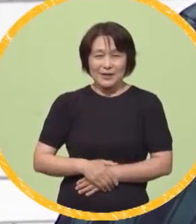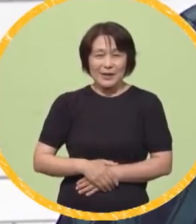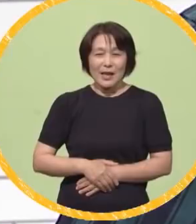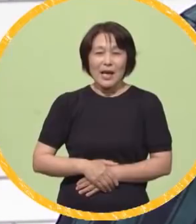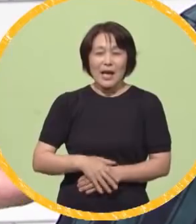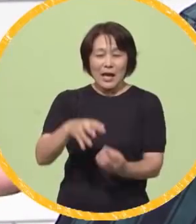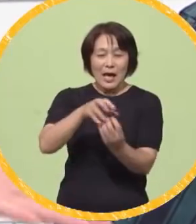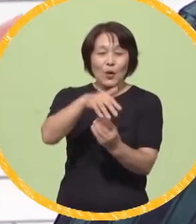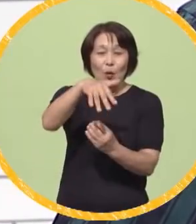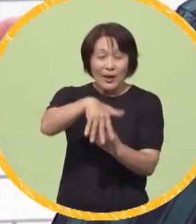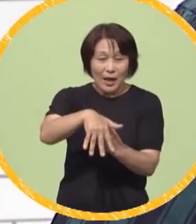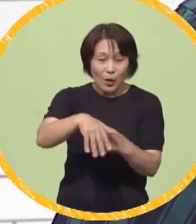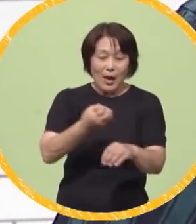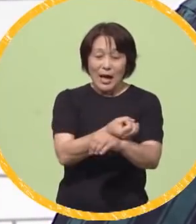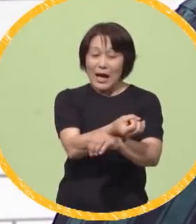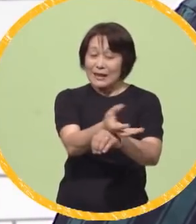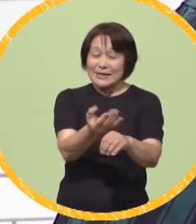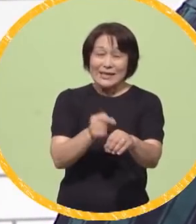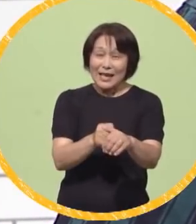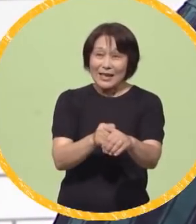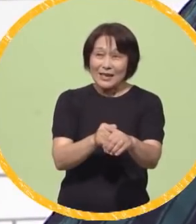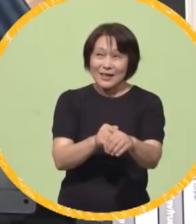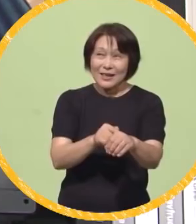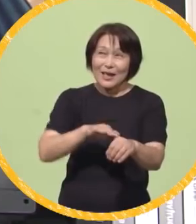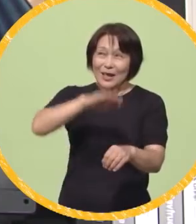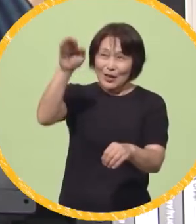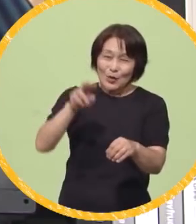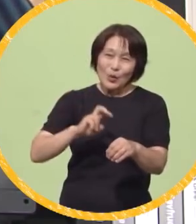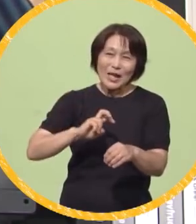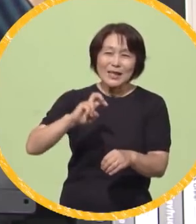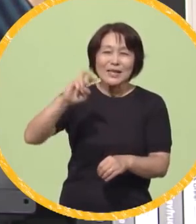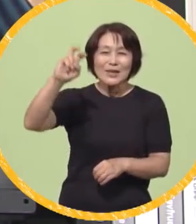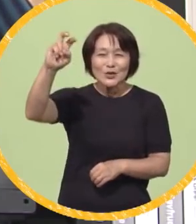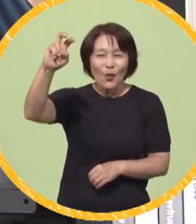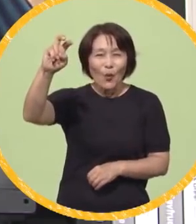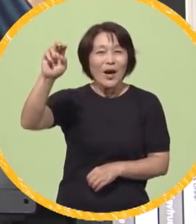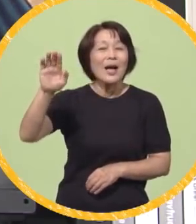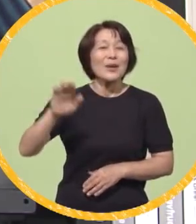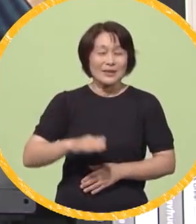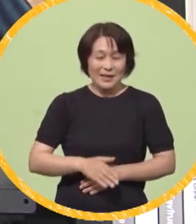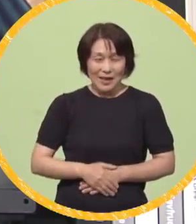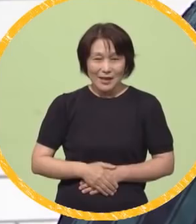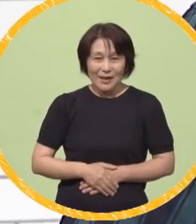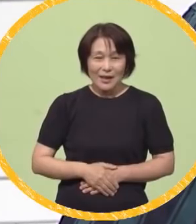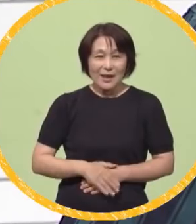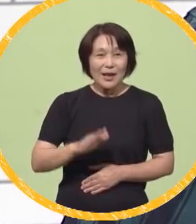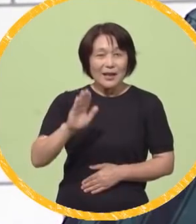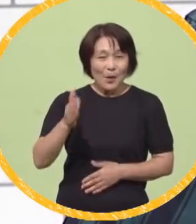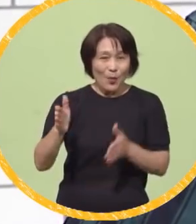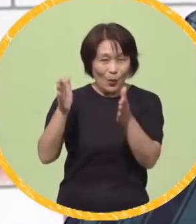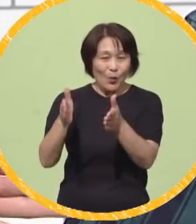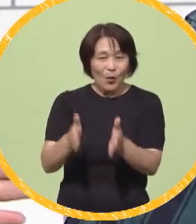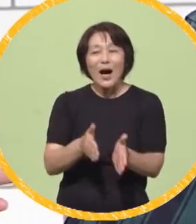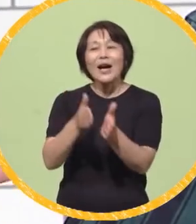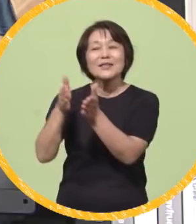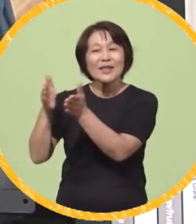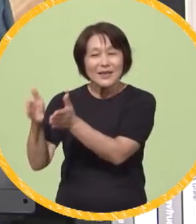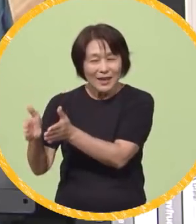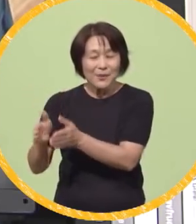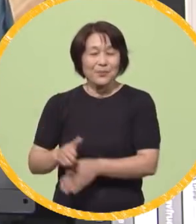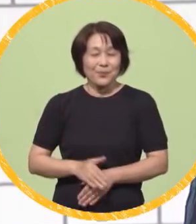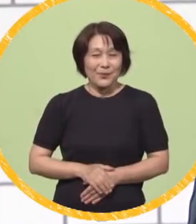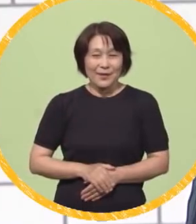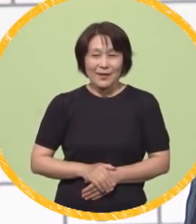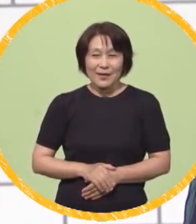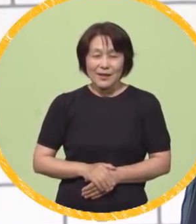といったらアジサイの名所は何だと思いますか。 箱根登山鉄道ですよね、 なんですけど王道からちょっと外れて、うん、ライ